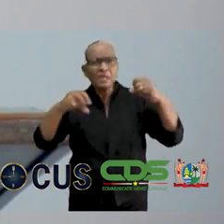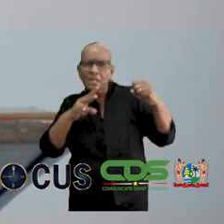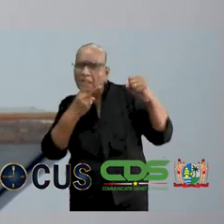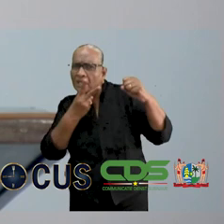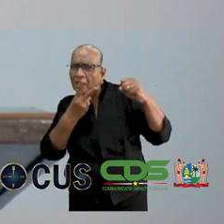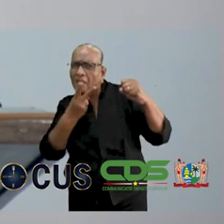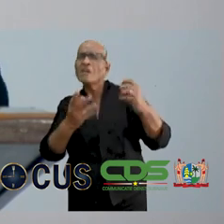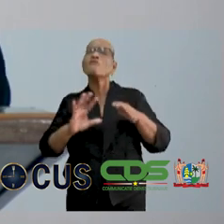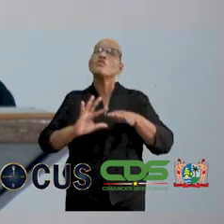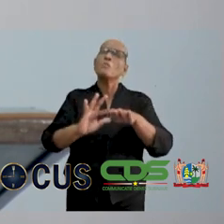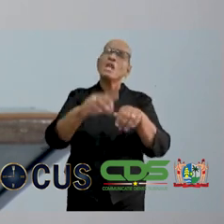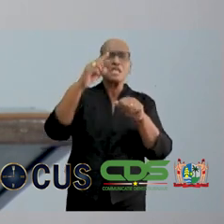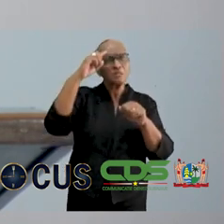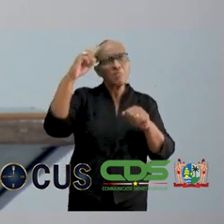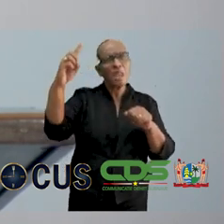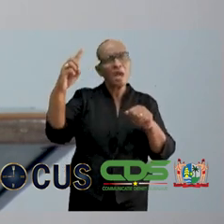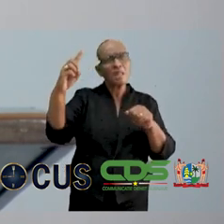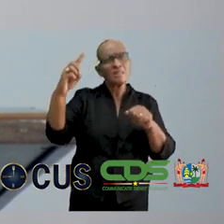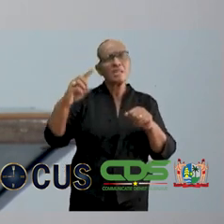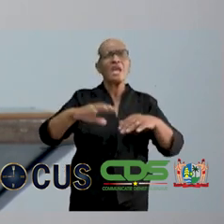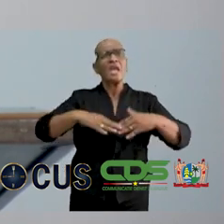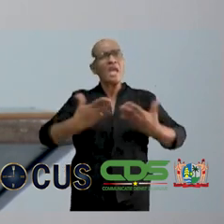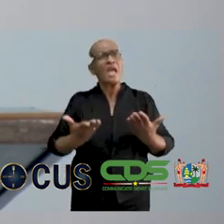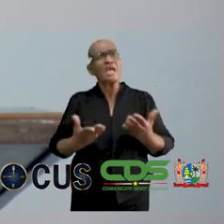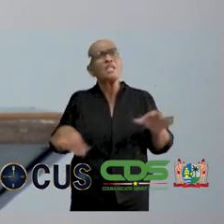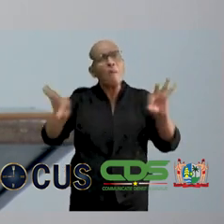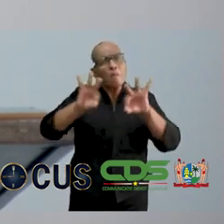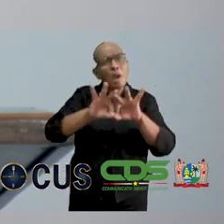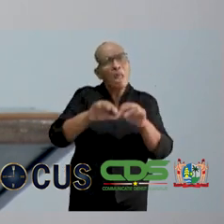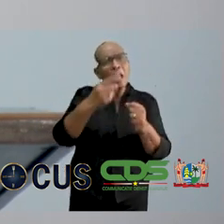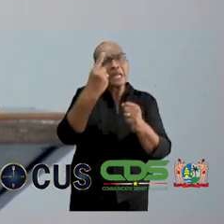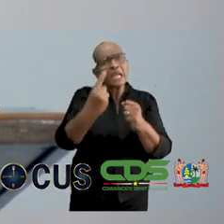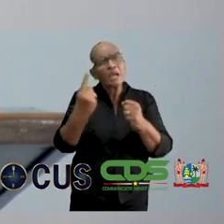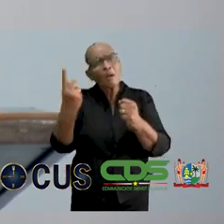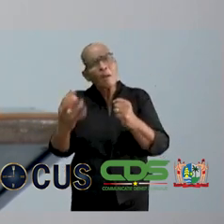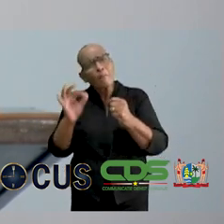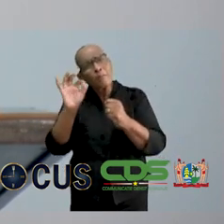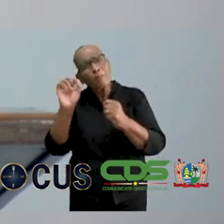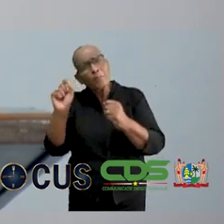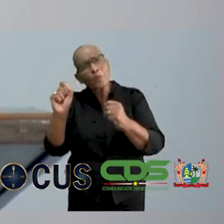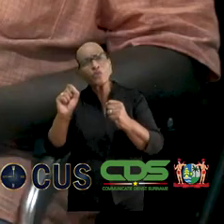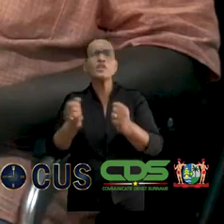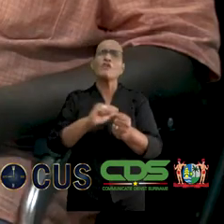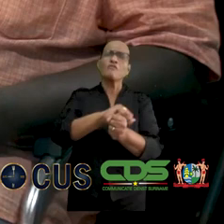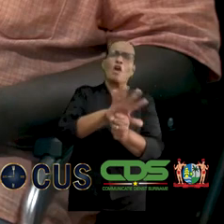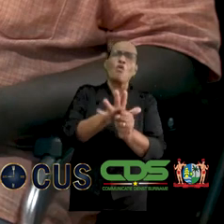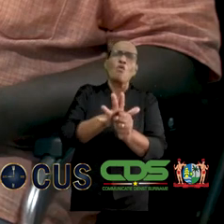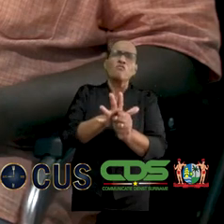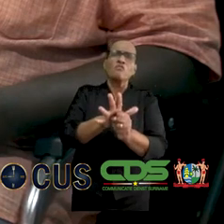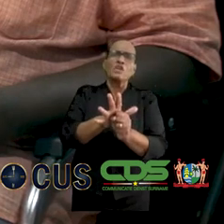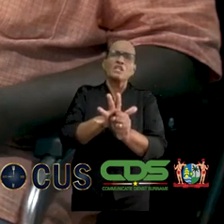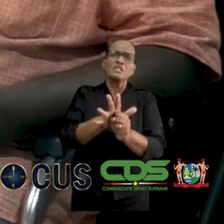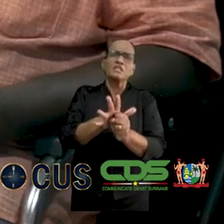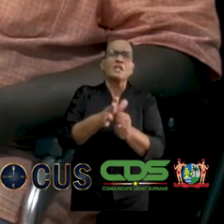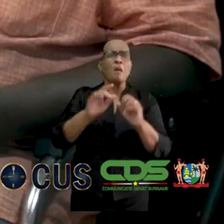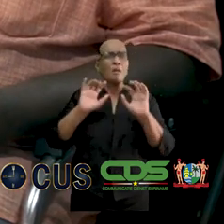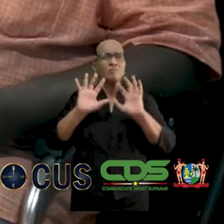ons beleidsplan en de 11 prioriteiten die we hebben gesteld van COVID,